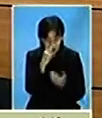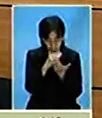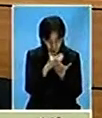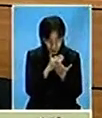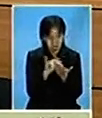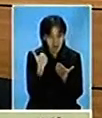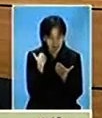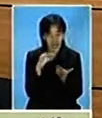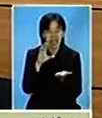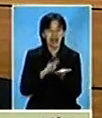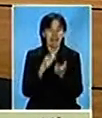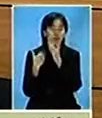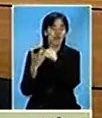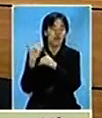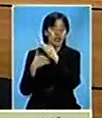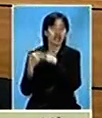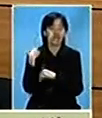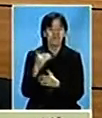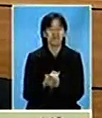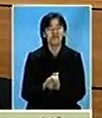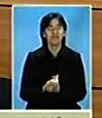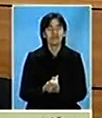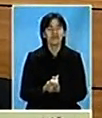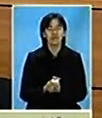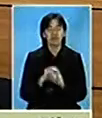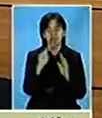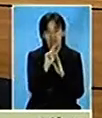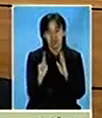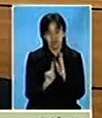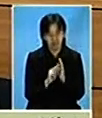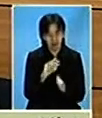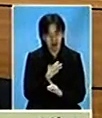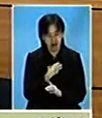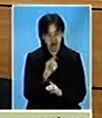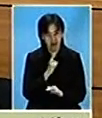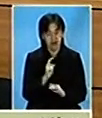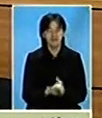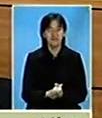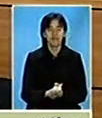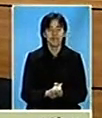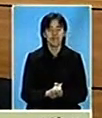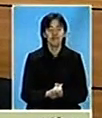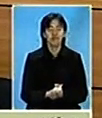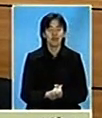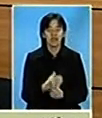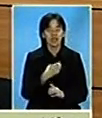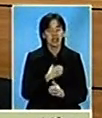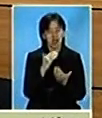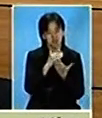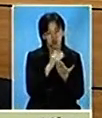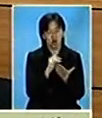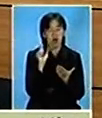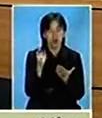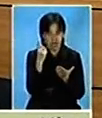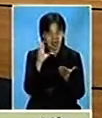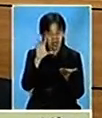ไว้เป็นประวัติศาสตร์นะครับว่าลักษณะการร่างกฎหมายเนี่ยมีเจตนานะครับว่าเอาเรื่องใหม่ๆเนี่ยแทรกเข้าไปในชั้